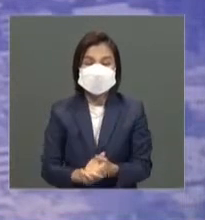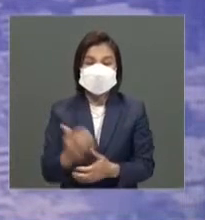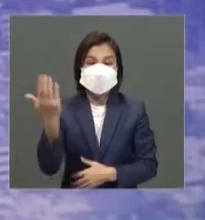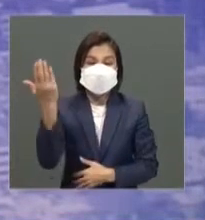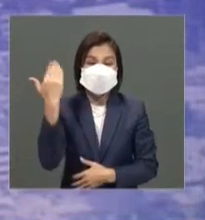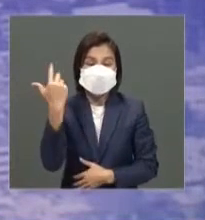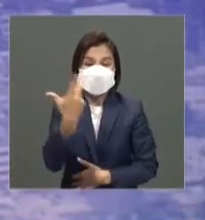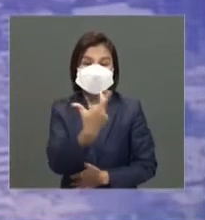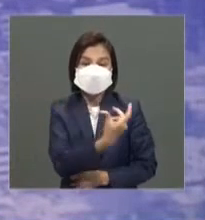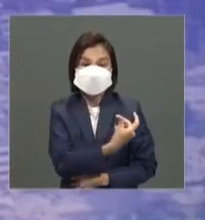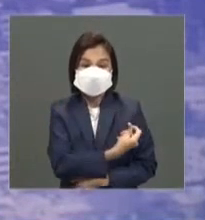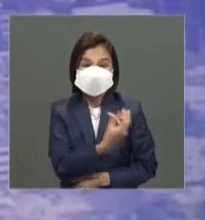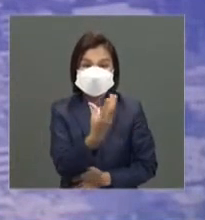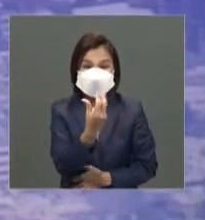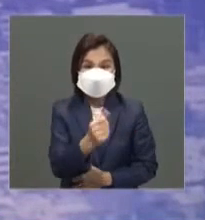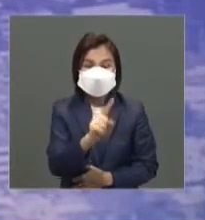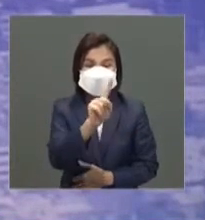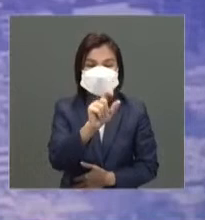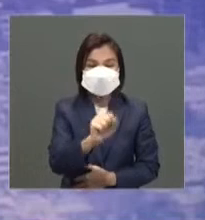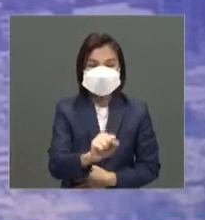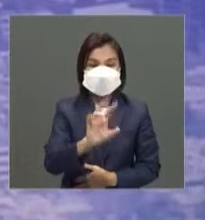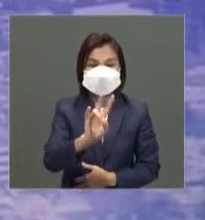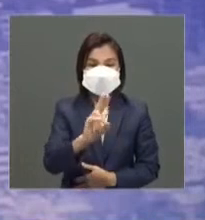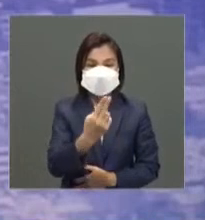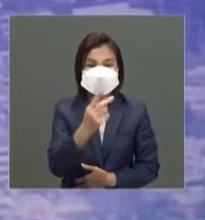ไปเข็มที่1อยู่ที่